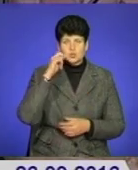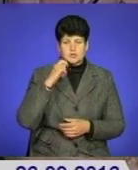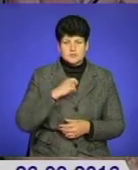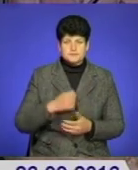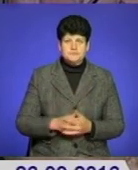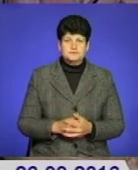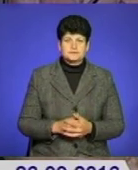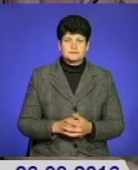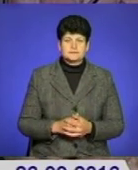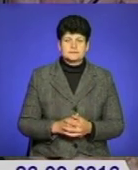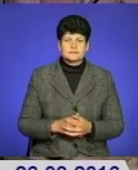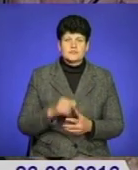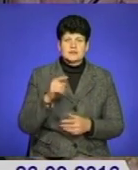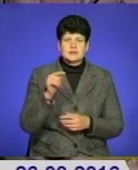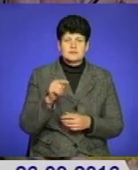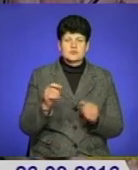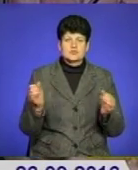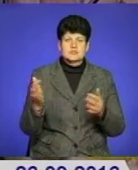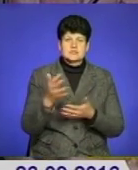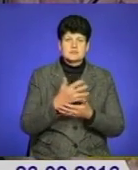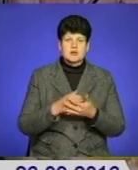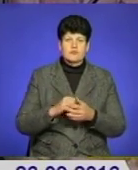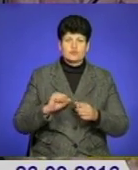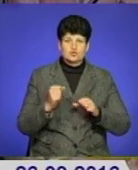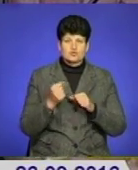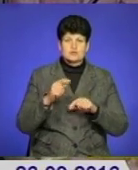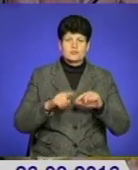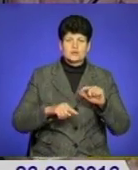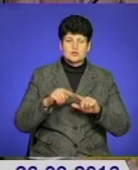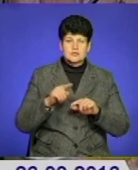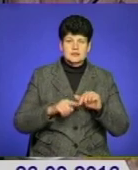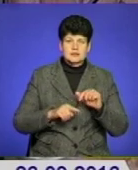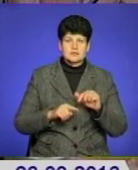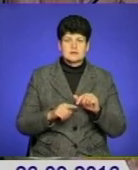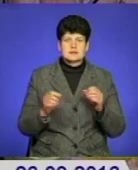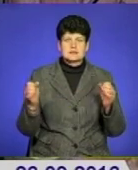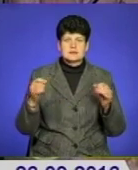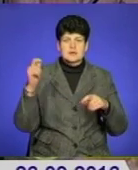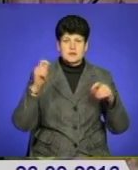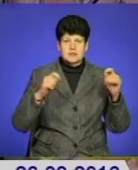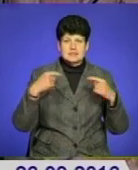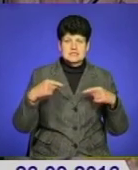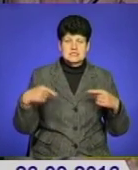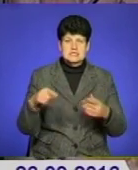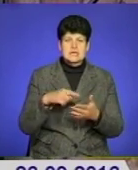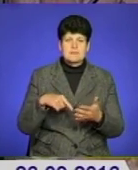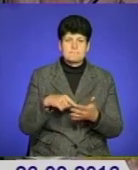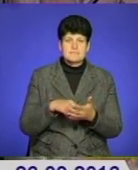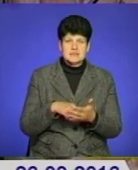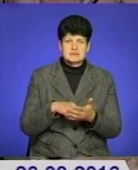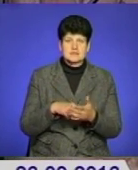радів, що він знову зібрав друзів, родину знову, яка з'їхалася з різних міст, навіть з